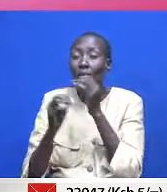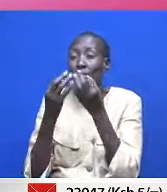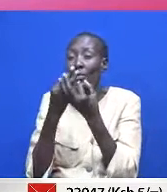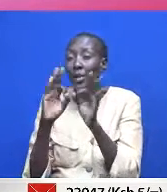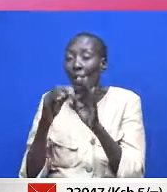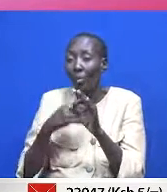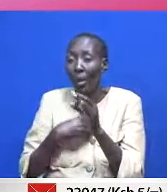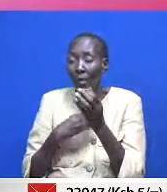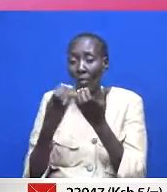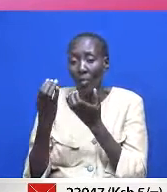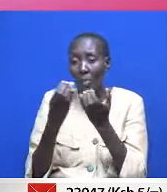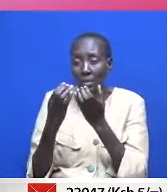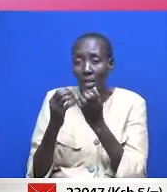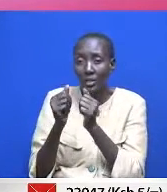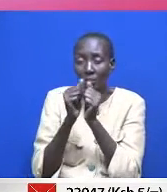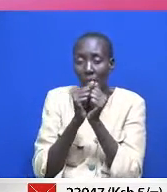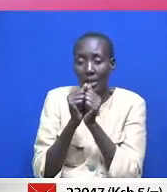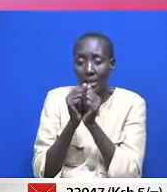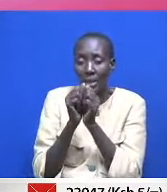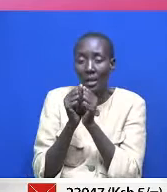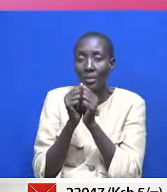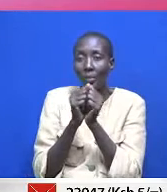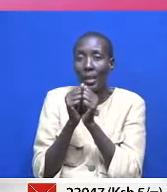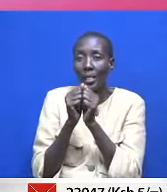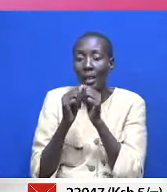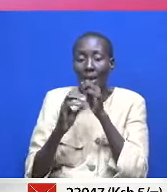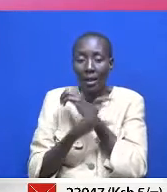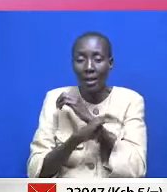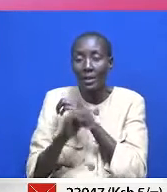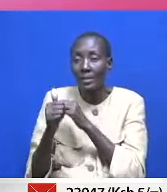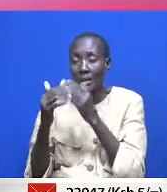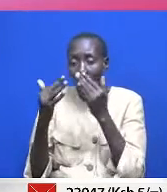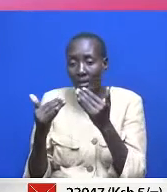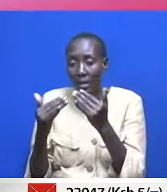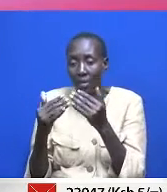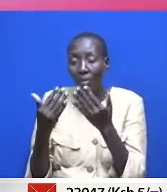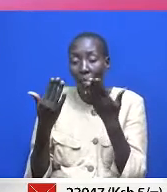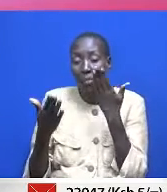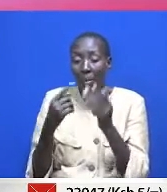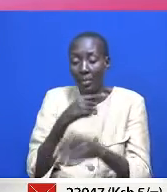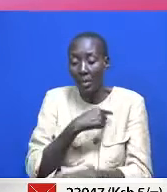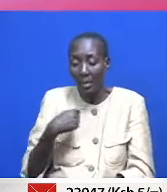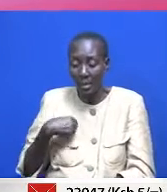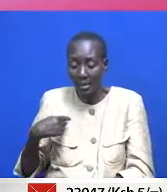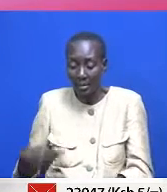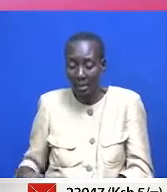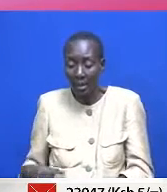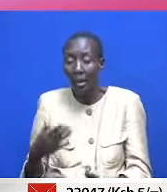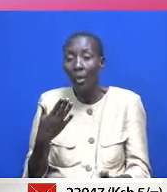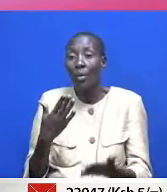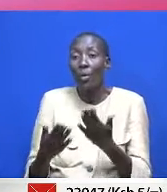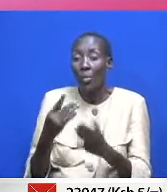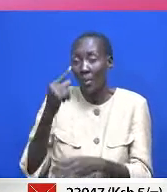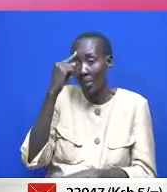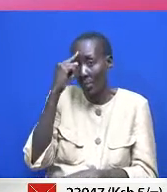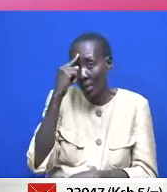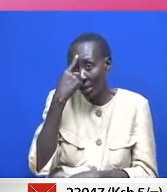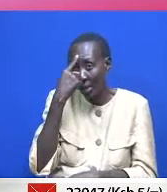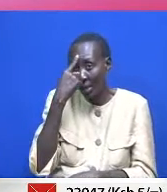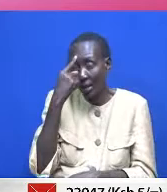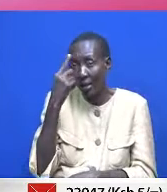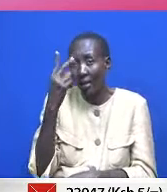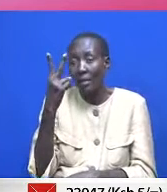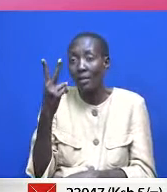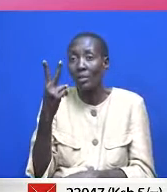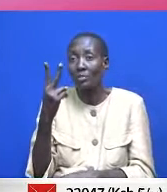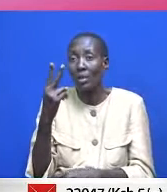kufanya biashara na nchi zingine. No. Sasa ukiangalia nchi kama China ama bara la Hindi, hizo nchi ziko zimechukua hatua